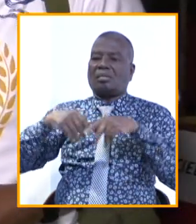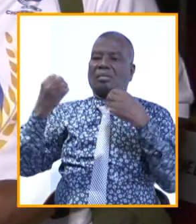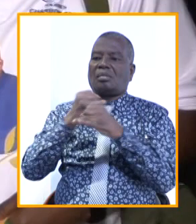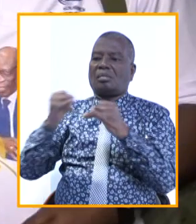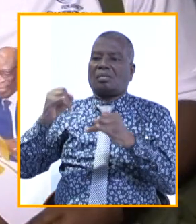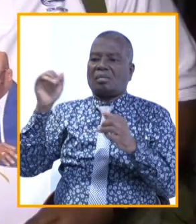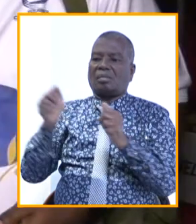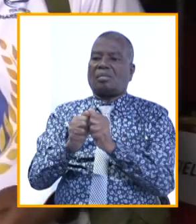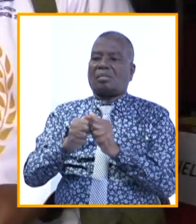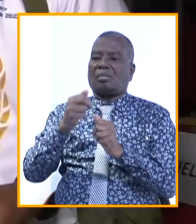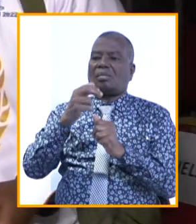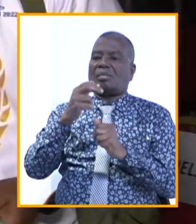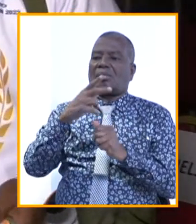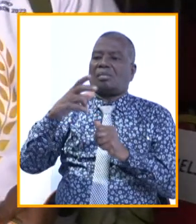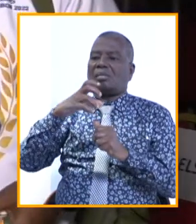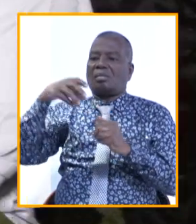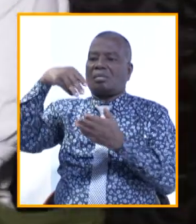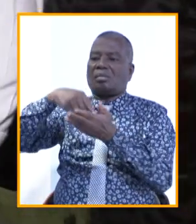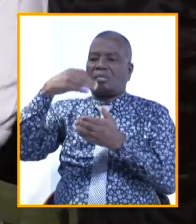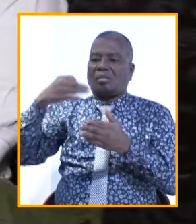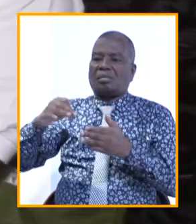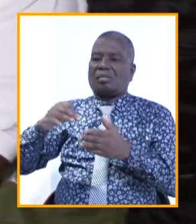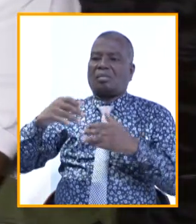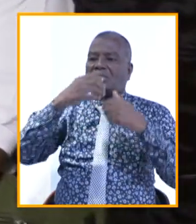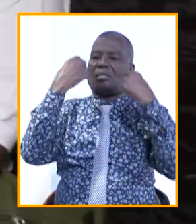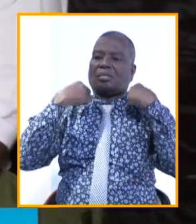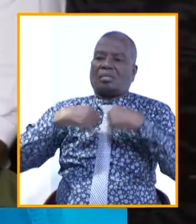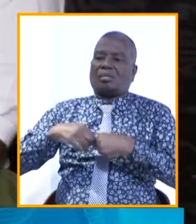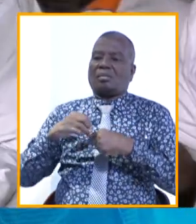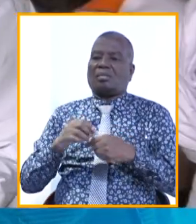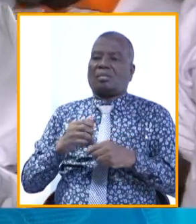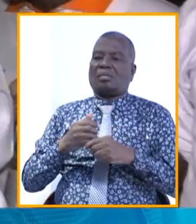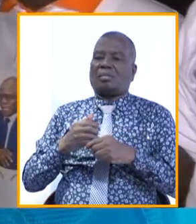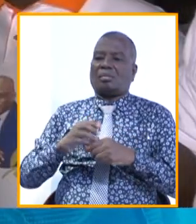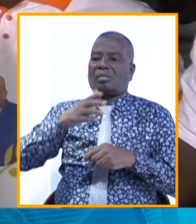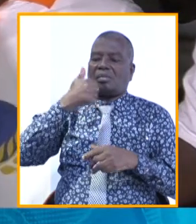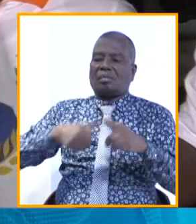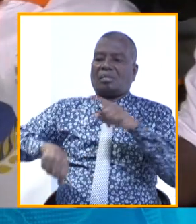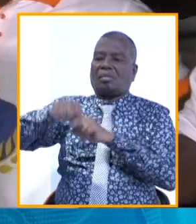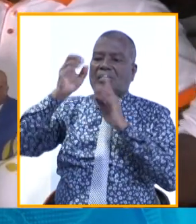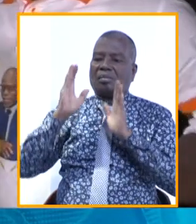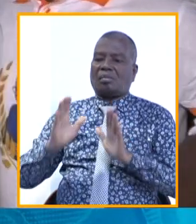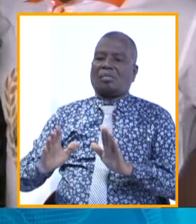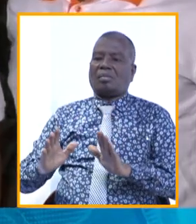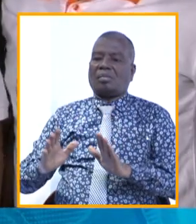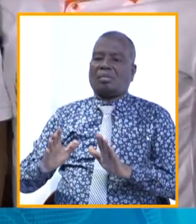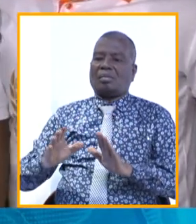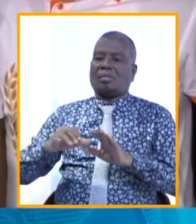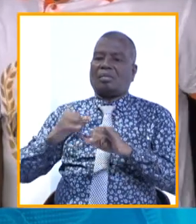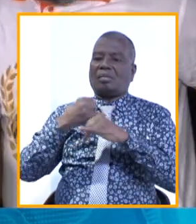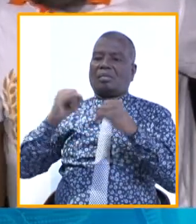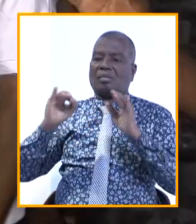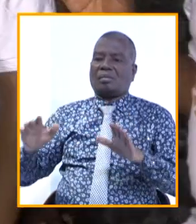repart avec la somme de 300 000 francs CFA, des médailles et une coupe. Le meilleur joueur de la compétition et l'équipe Fair